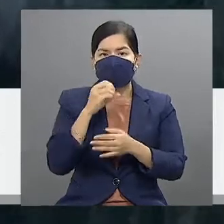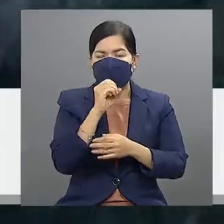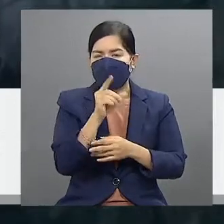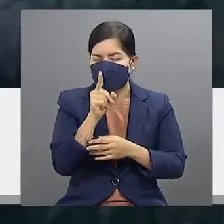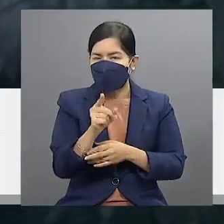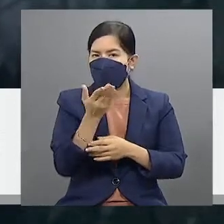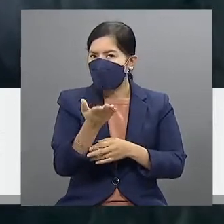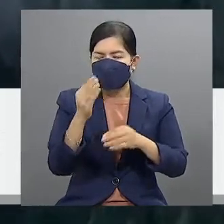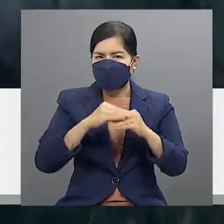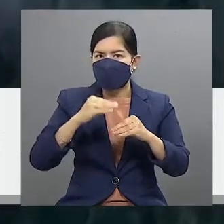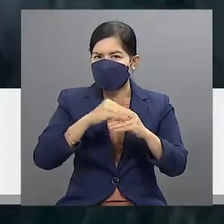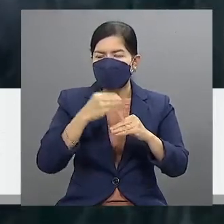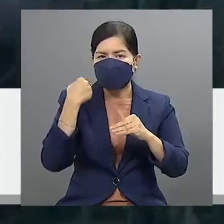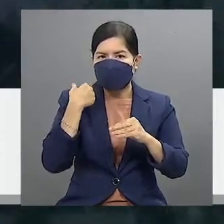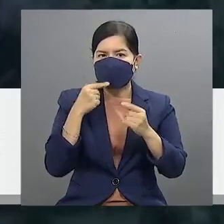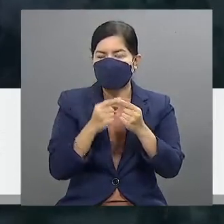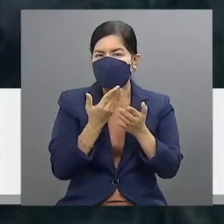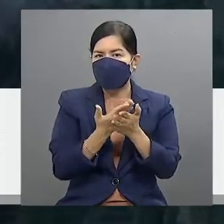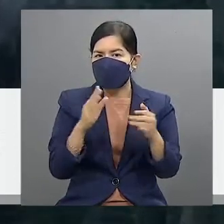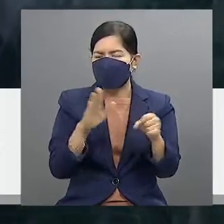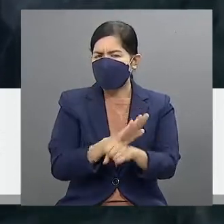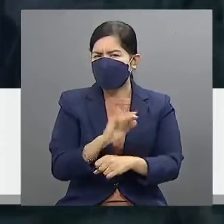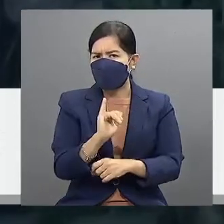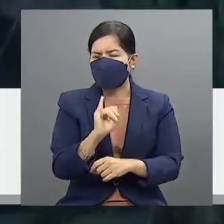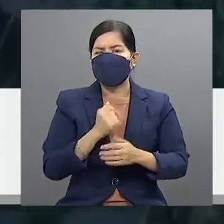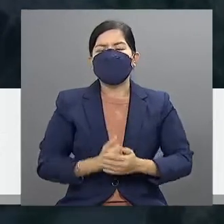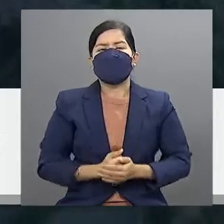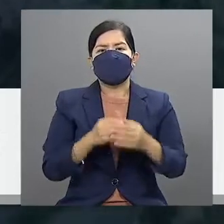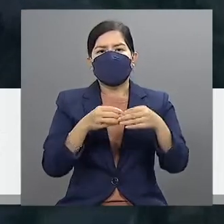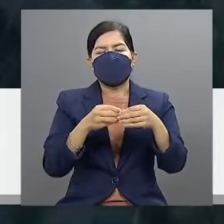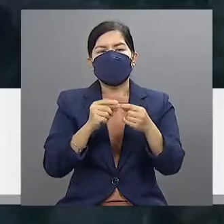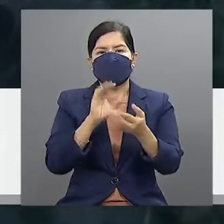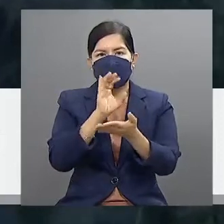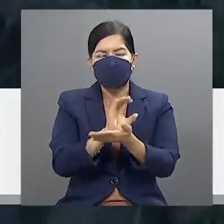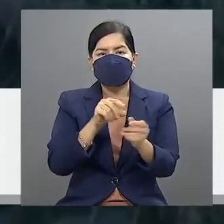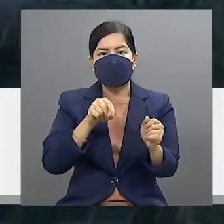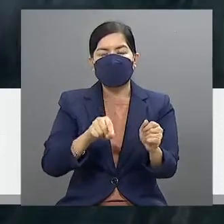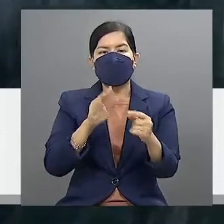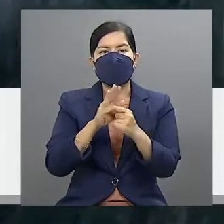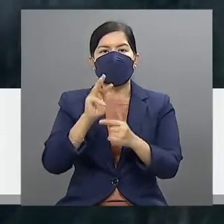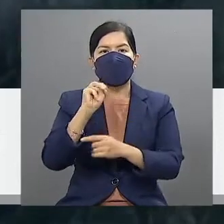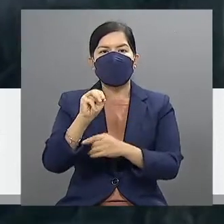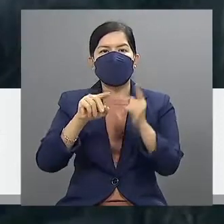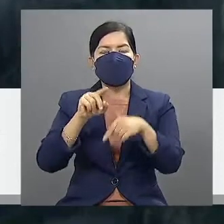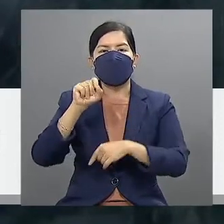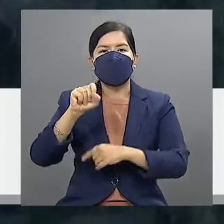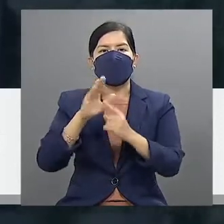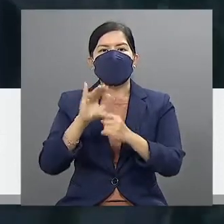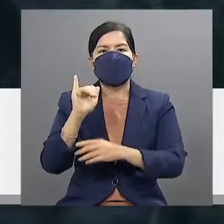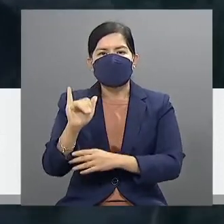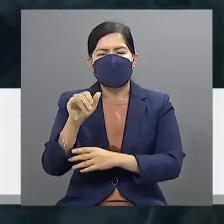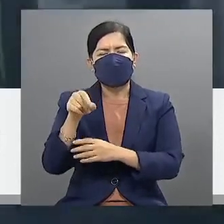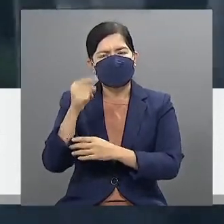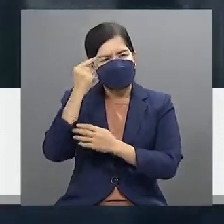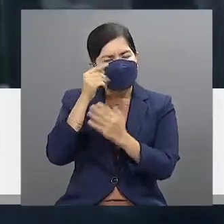อนไปไม่ครบตำรวจชุดสืบสวนภูธรแม่สายวางแผนช่วยเหลือผู้เสียหายค่ะเมื่อวานนี้นัดส่